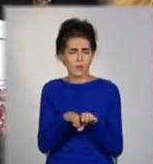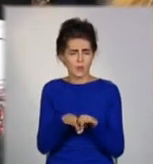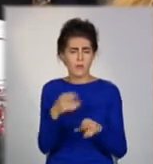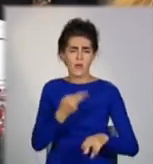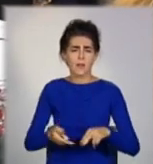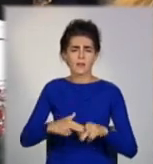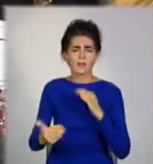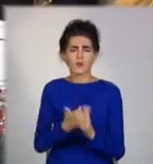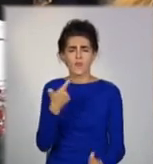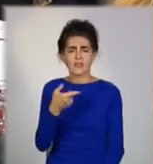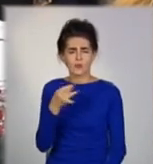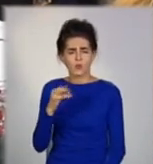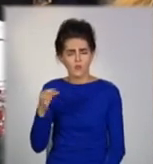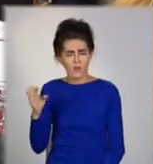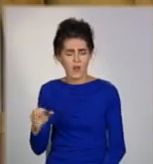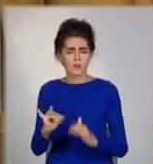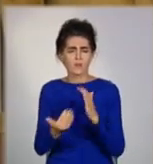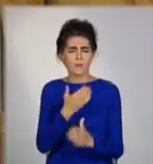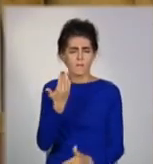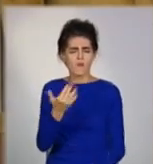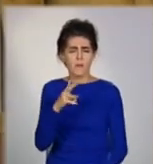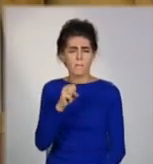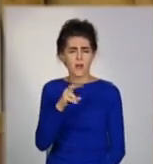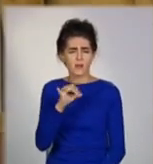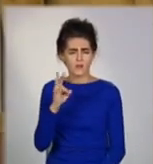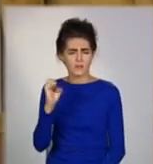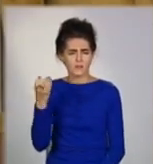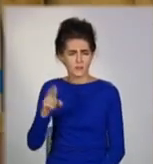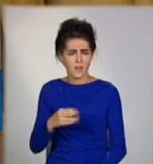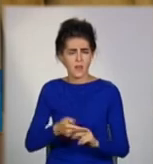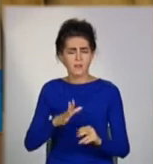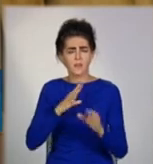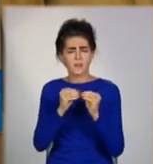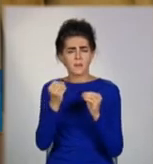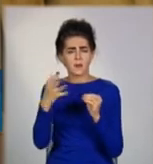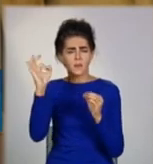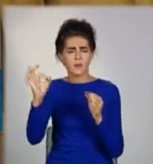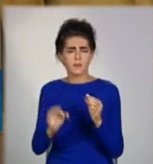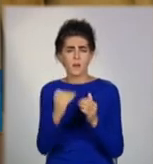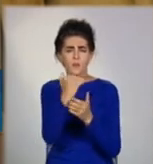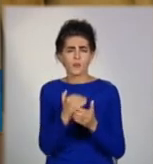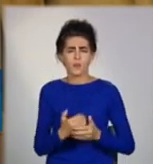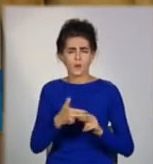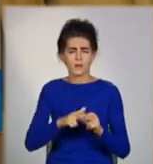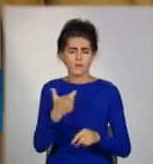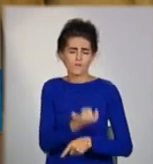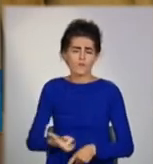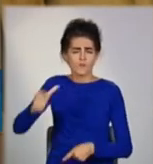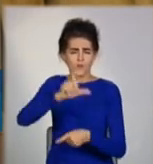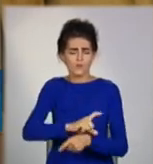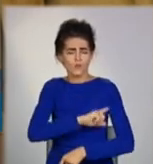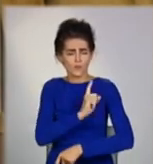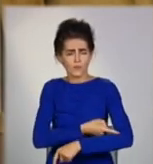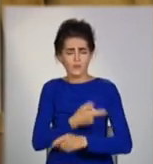у Новогригорівці та Малинівці. Мало загружено на 10-15% від проєктної мощності. І на сьогодні